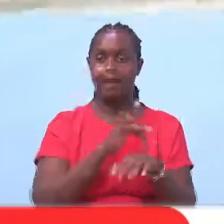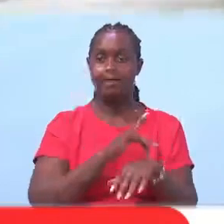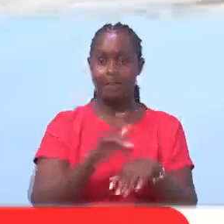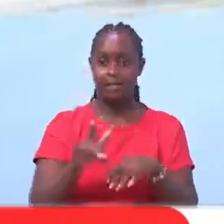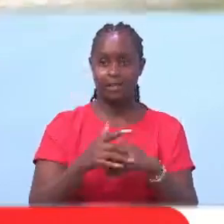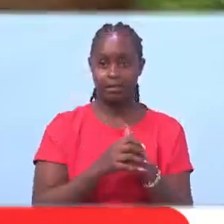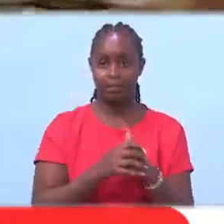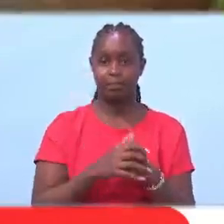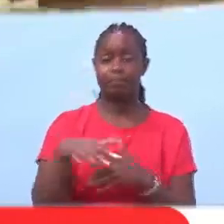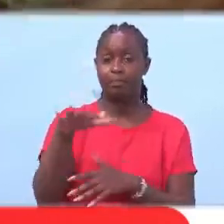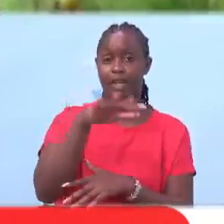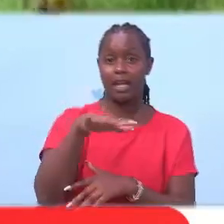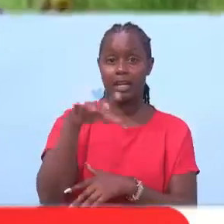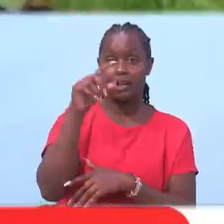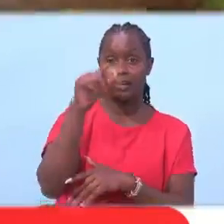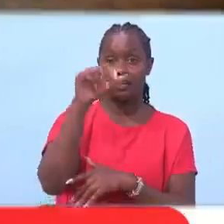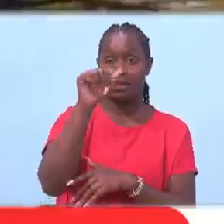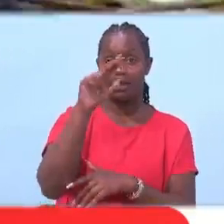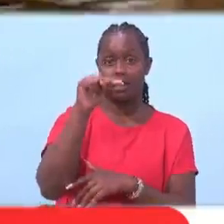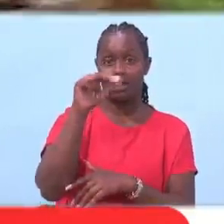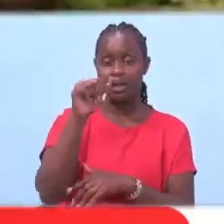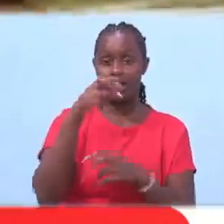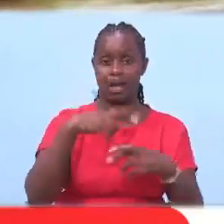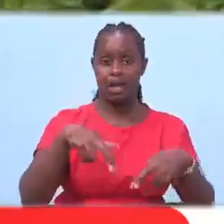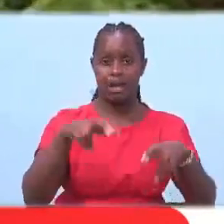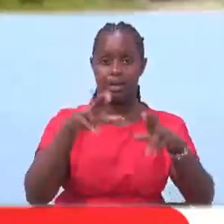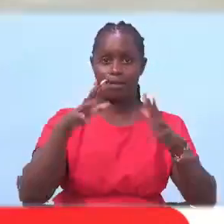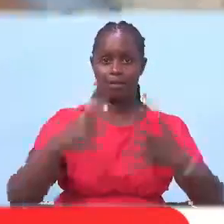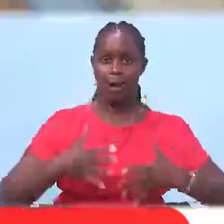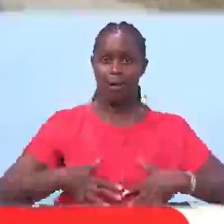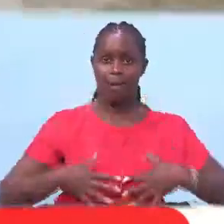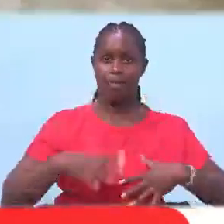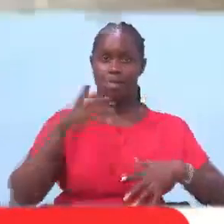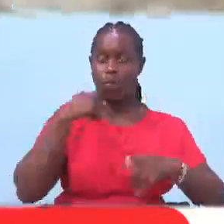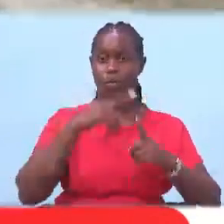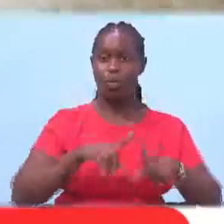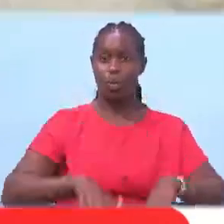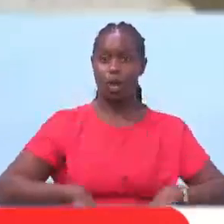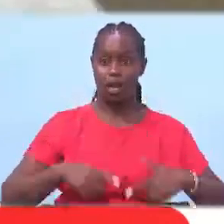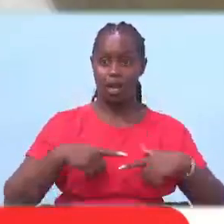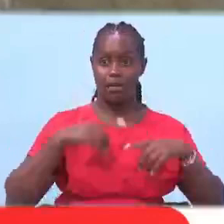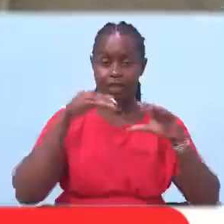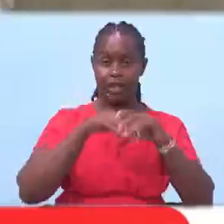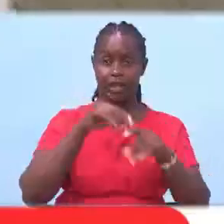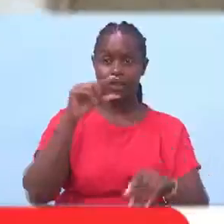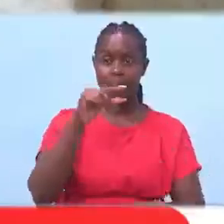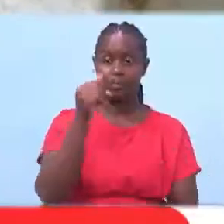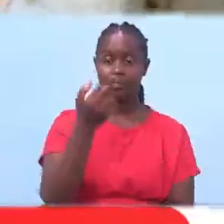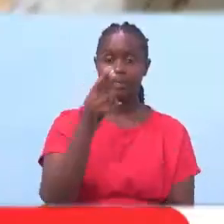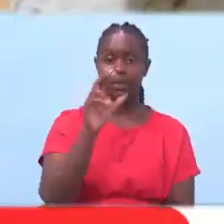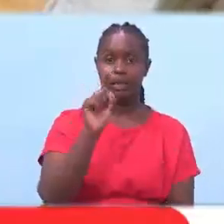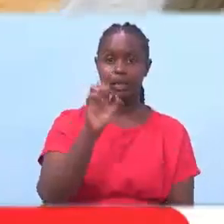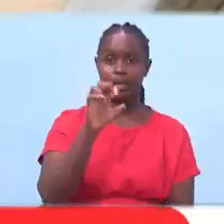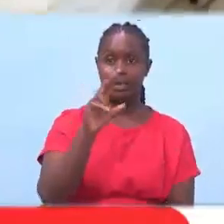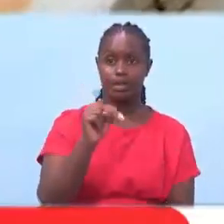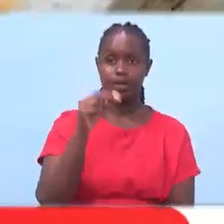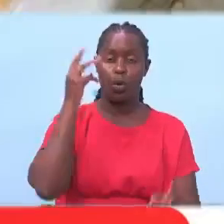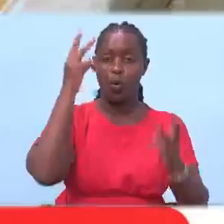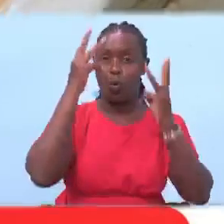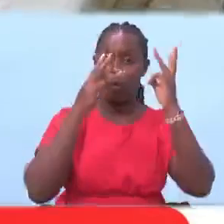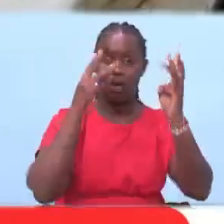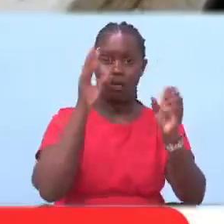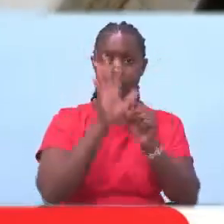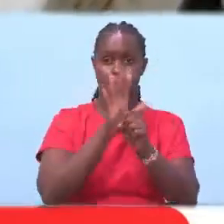Katika eneo la Tana River, wakazi wa Feji lililoko Garsen wana wasiwasi mwingi, kwani maji